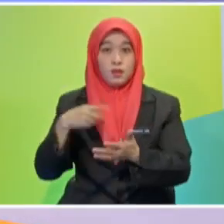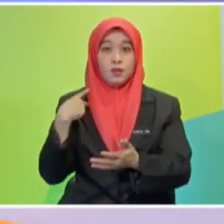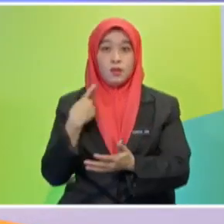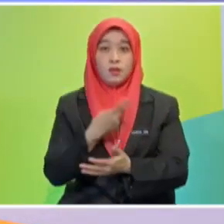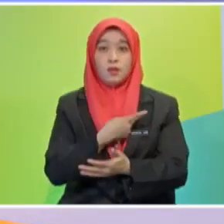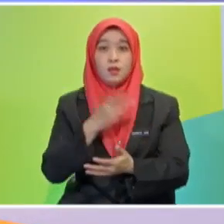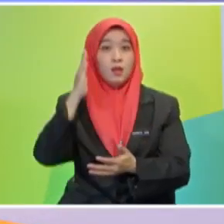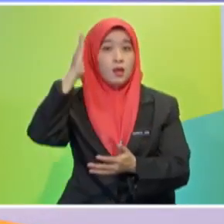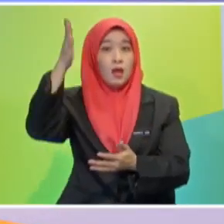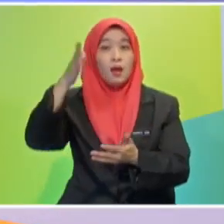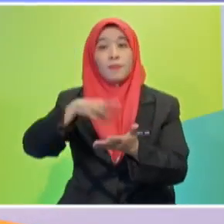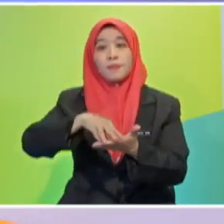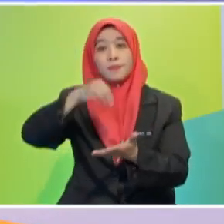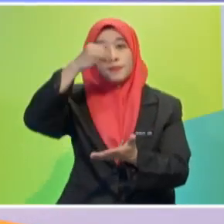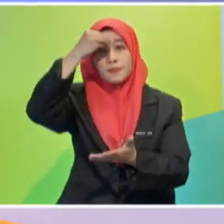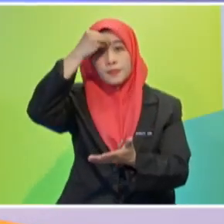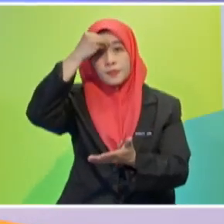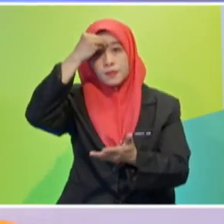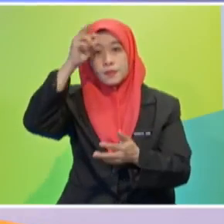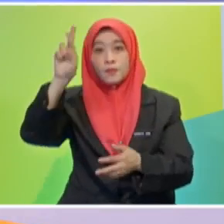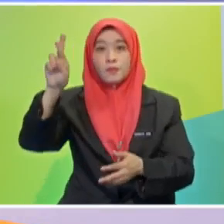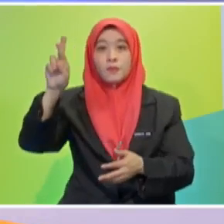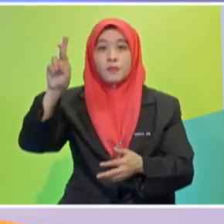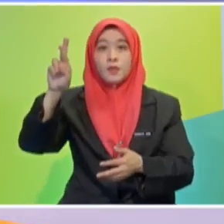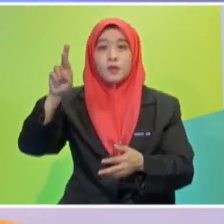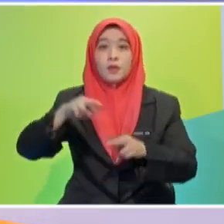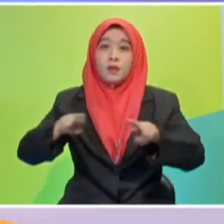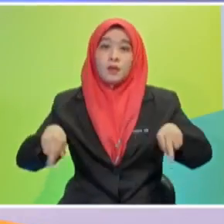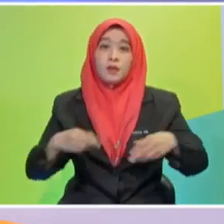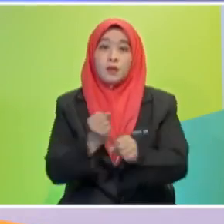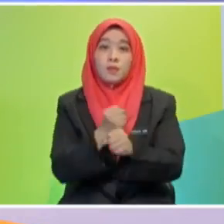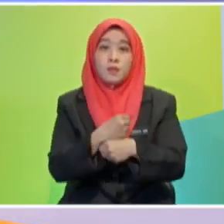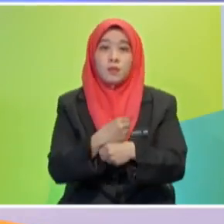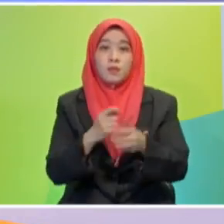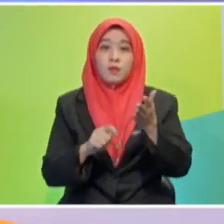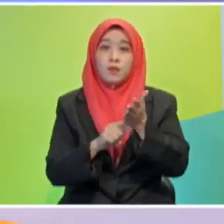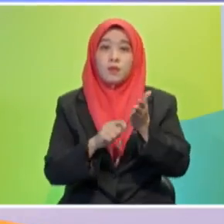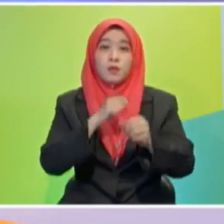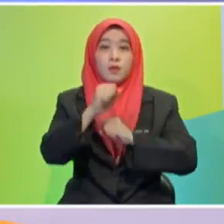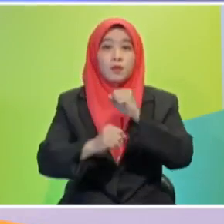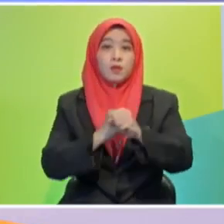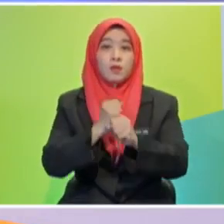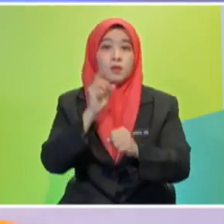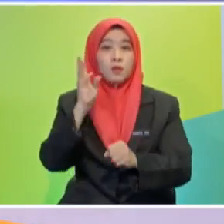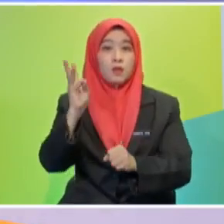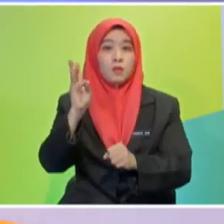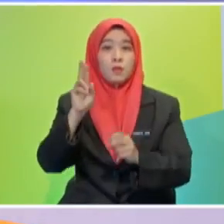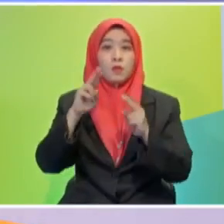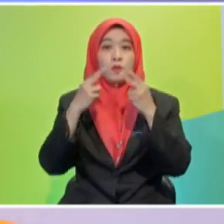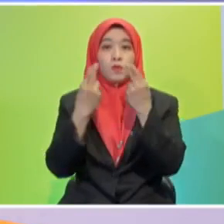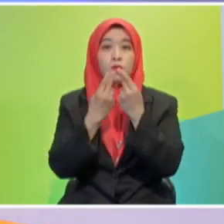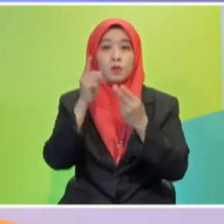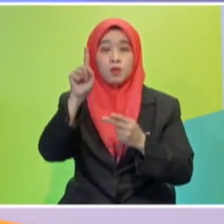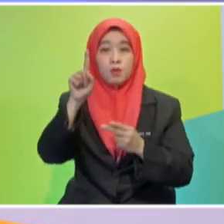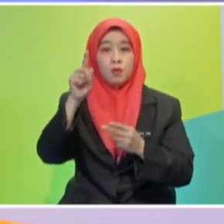akan belajar reka bentuk dan teknologi untuk tahun 6 dalam unit 1 iaitu